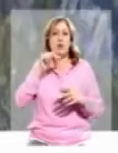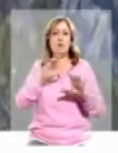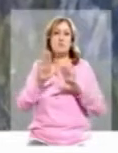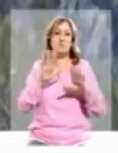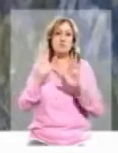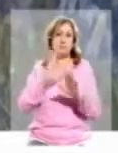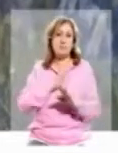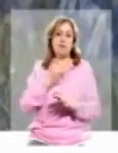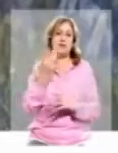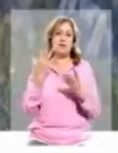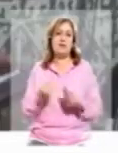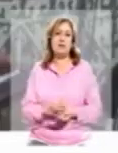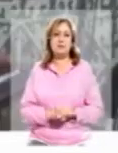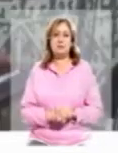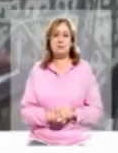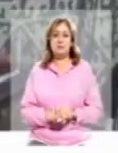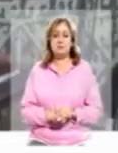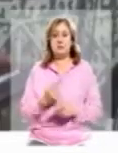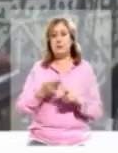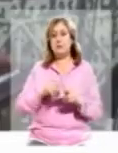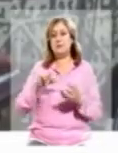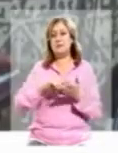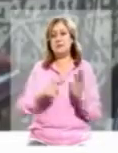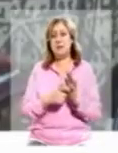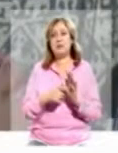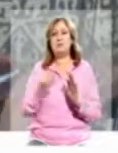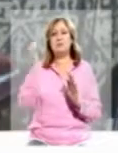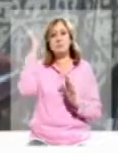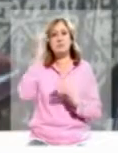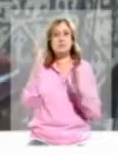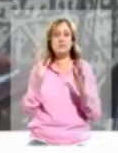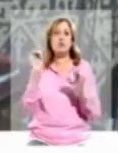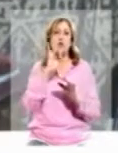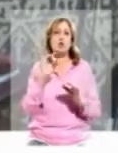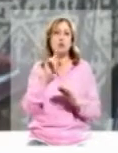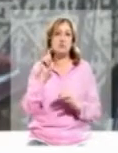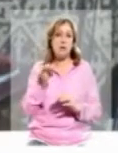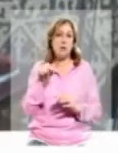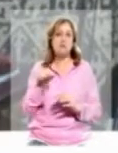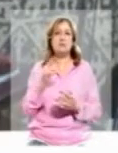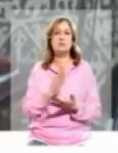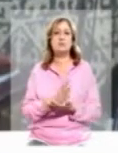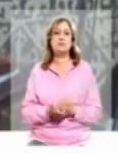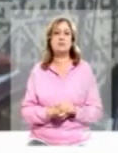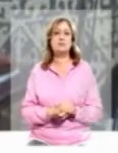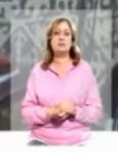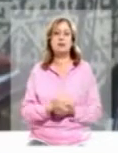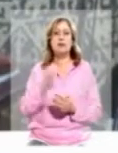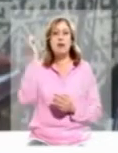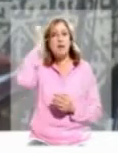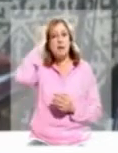течение нескольких дней. В этом зале представлены экспозиции. Это исторический зал, здесь